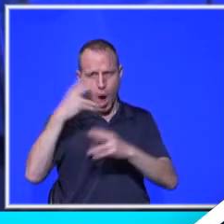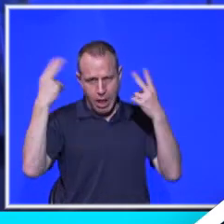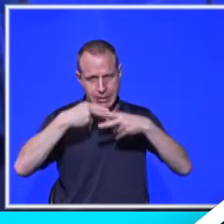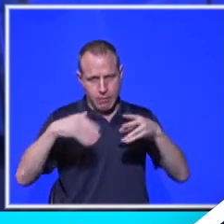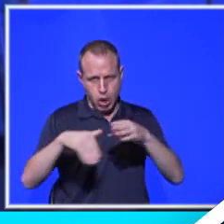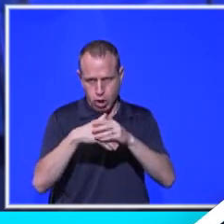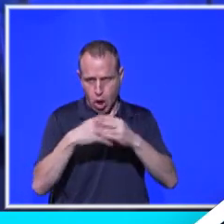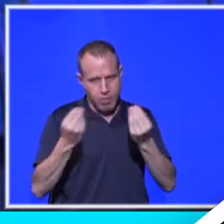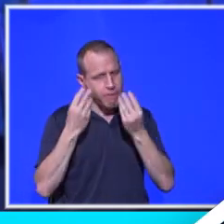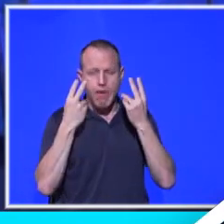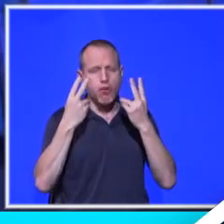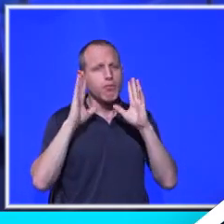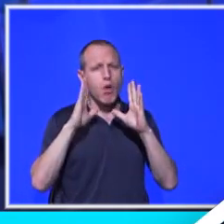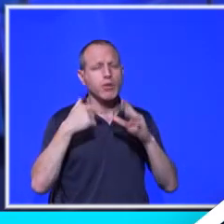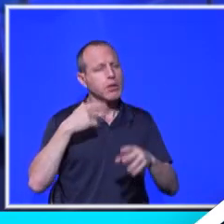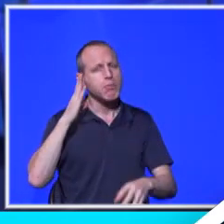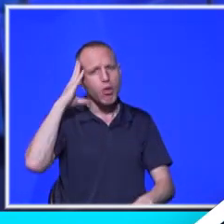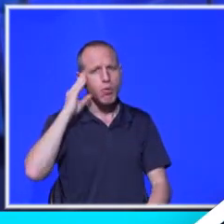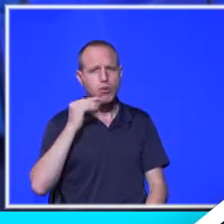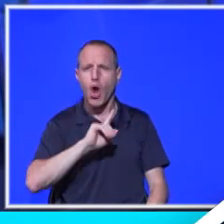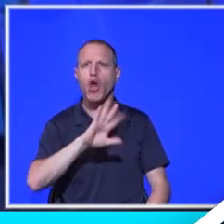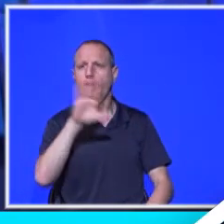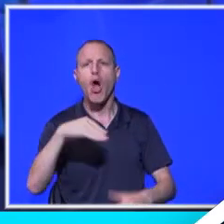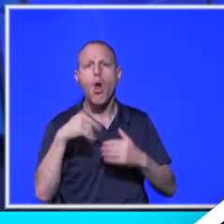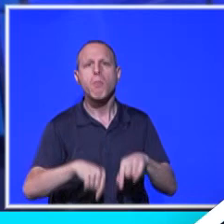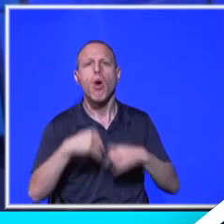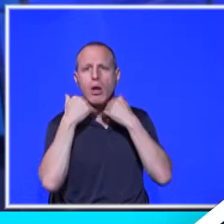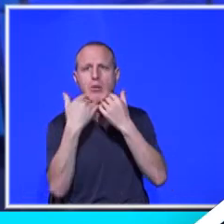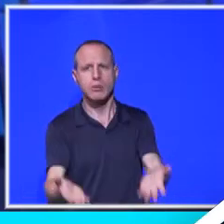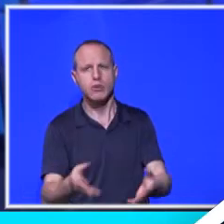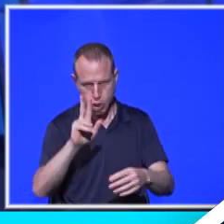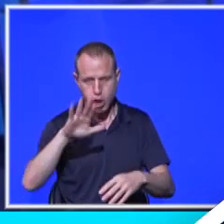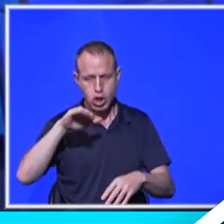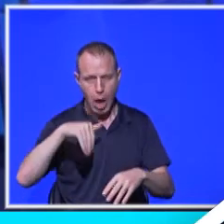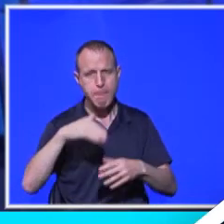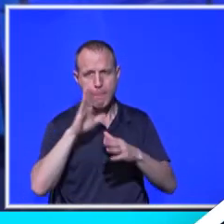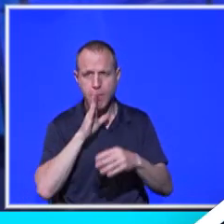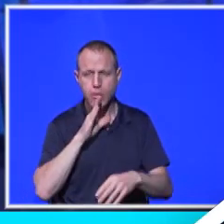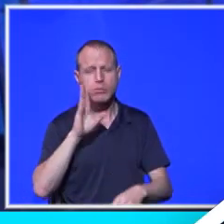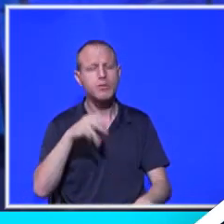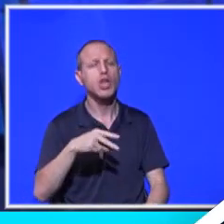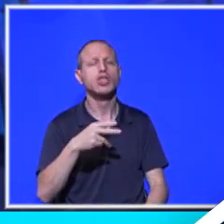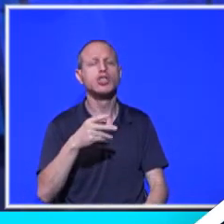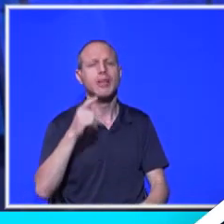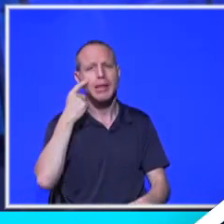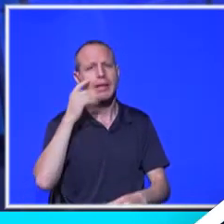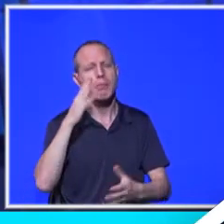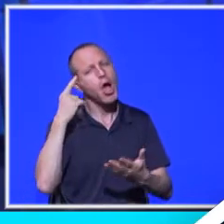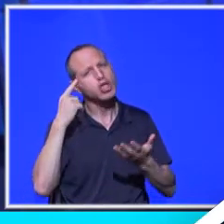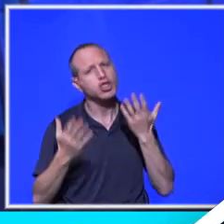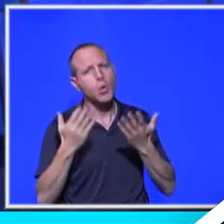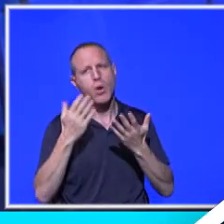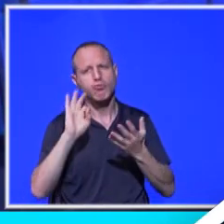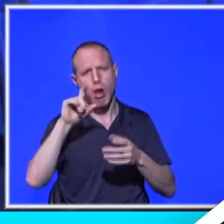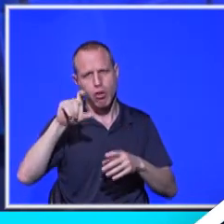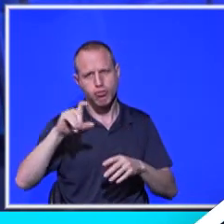חשוב מאוד, אני מאוד מרוצה מהם. זה לא שהכל פה קטסטרופה, כן? יש גם בעיות, ויש גם, תראי, יש מה השיקולים של אנשים אחרים, אני לא